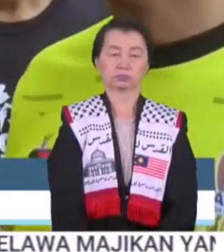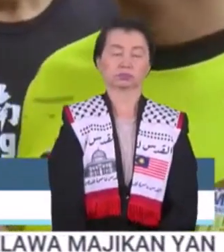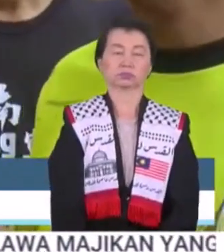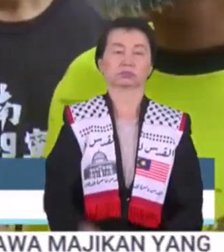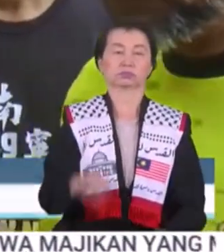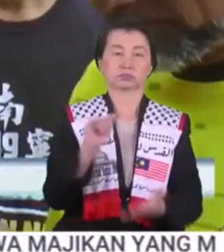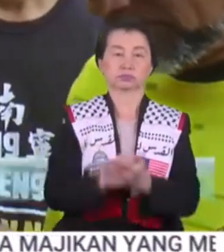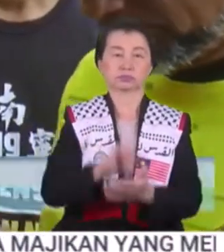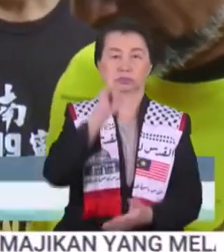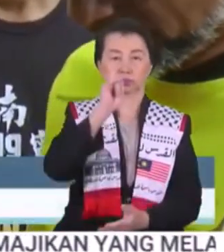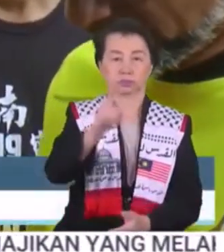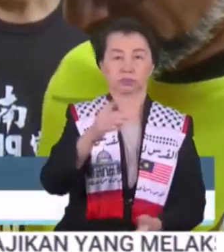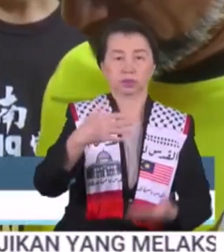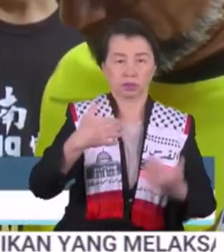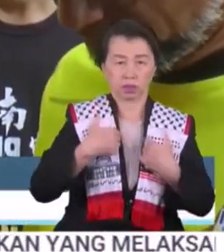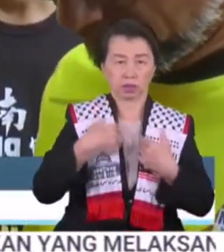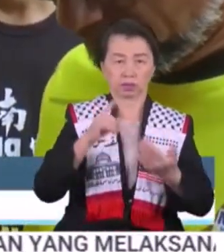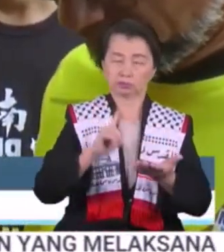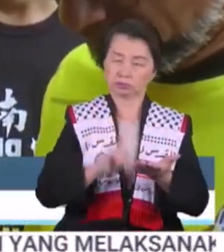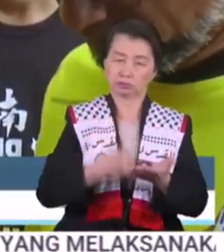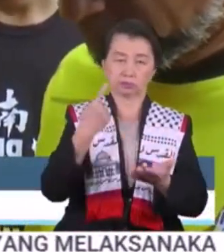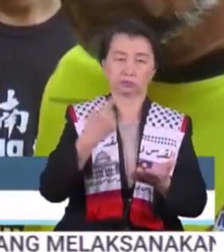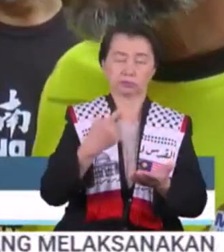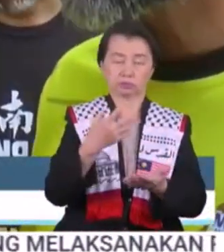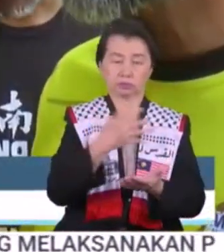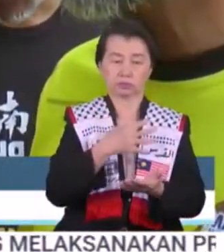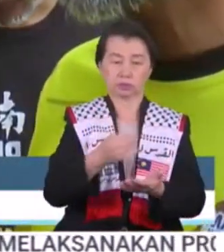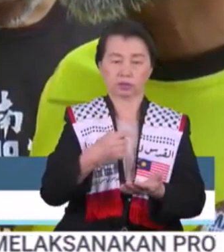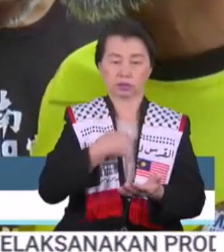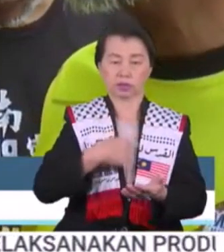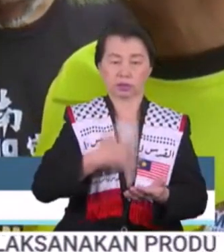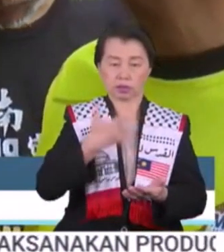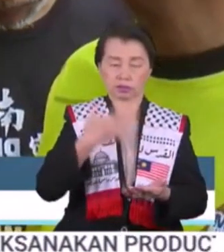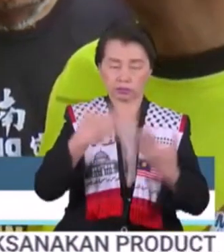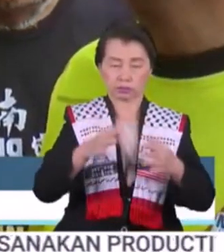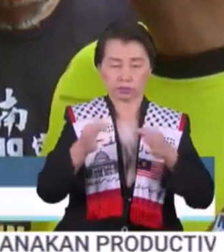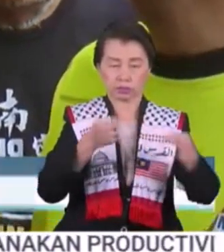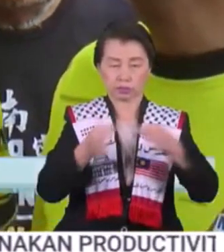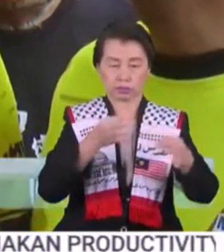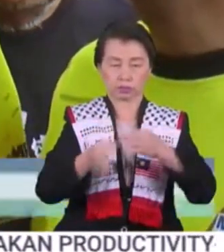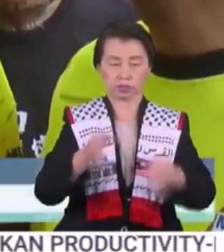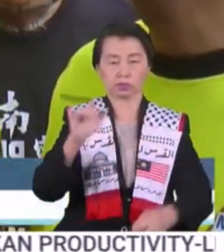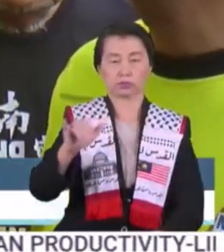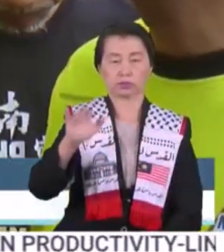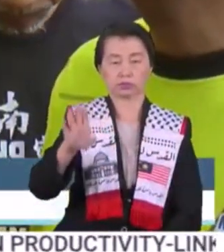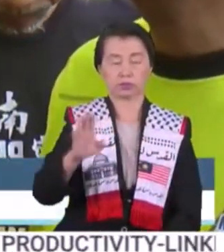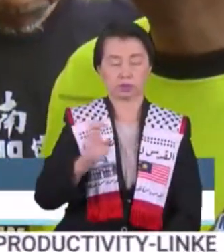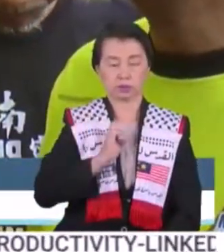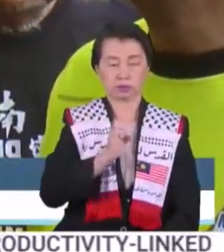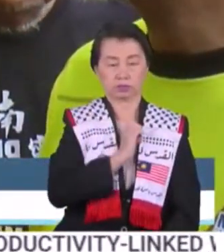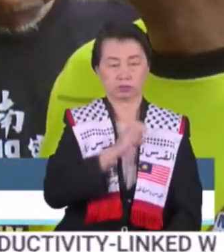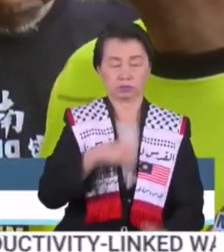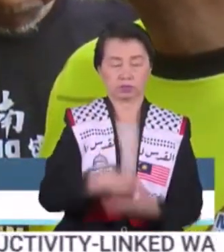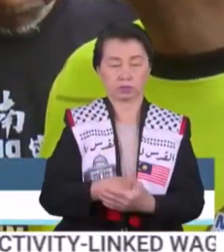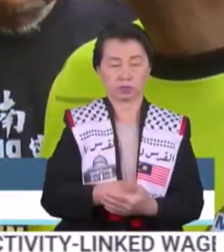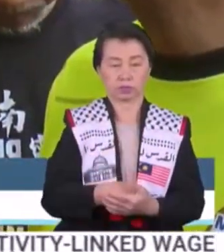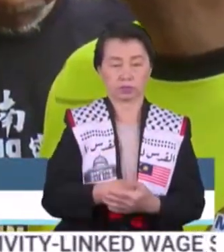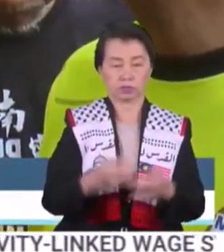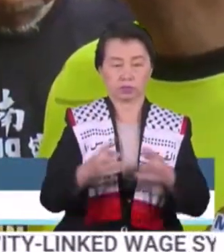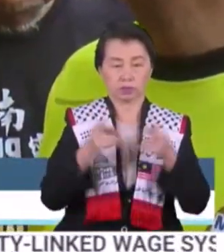Itu pasti dia akan bersekali dan saya rasa telah diterangkan oleh YBSCO pada pelancaran tempoh